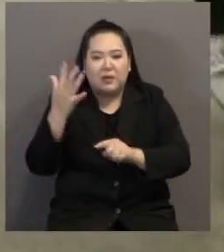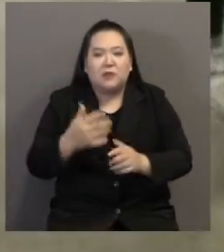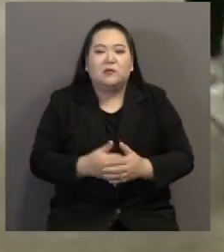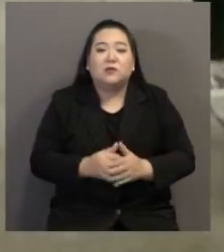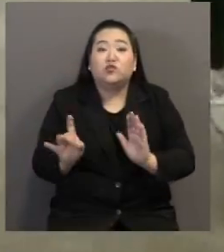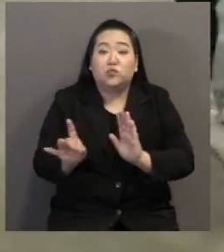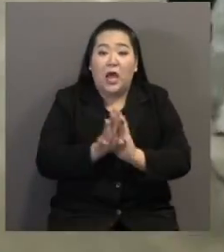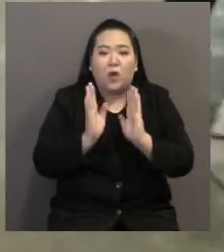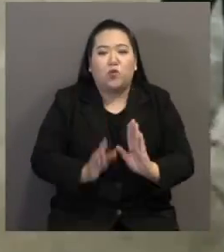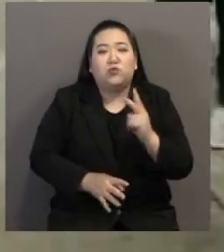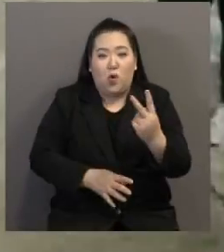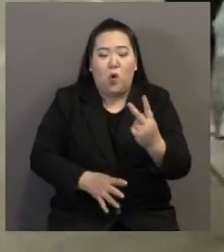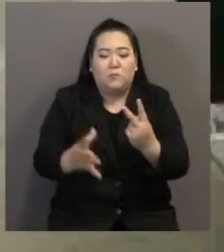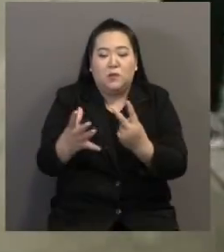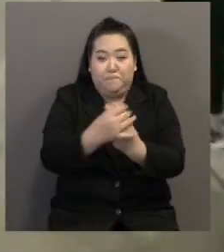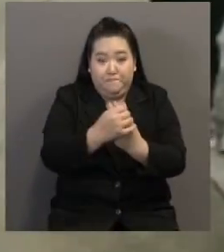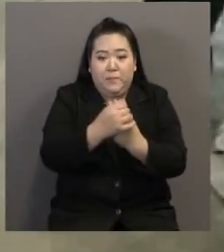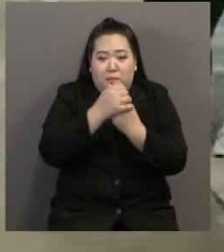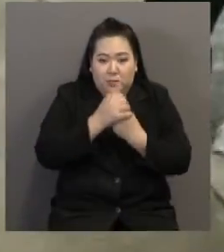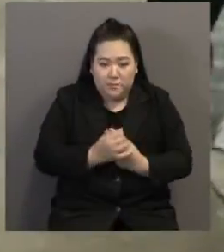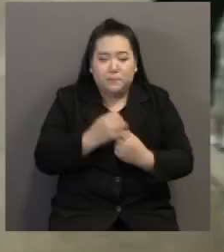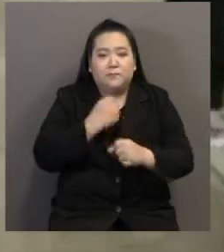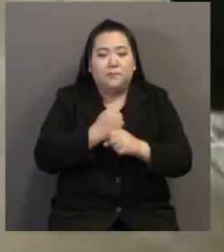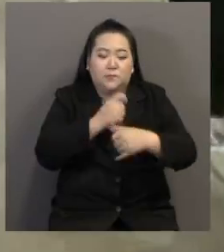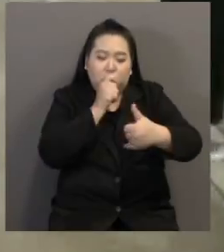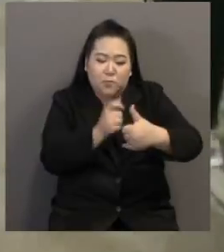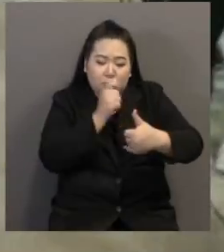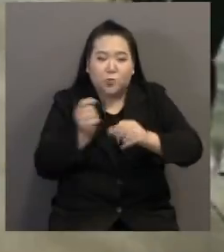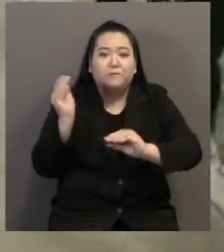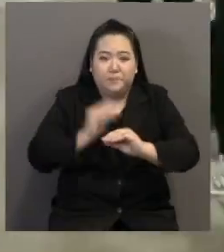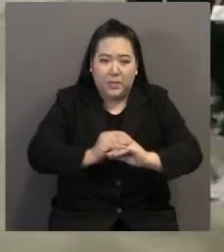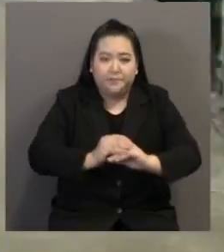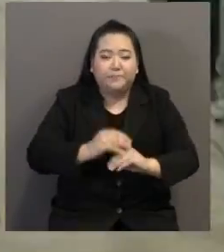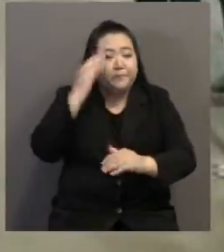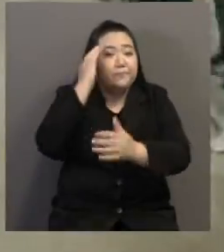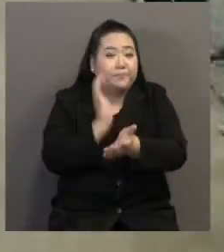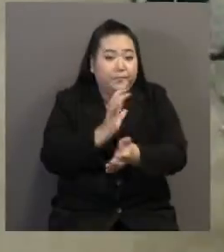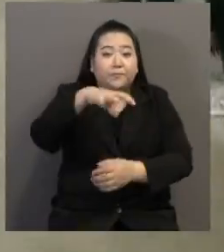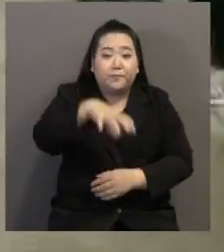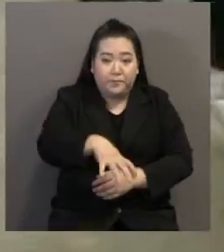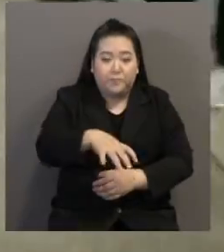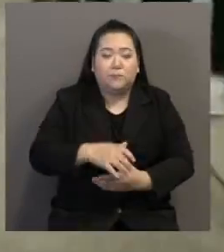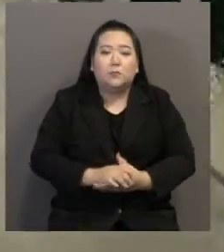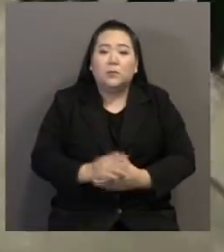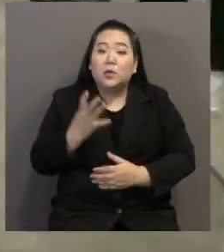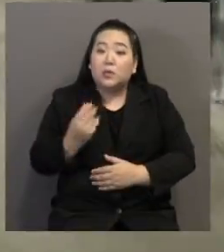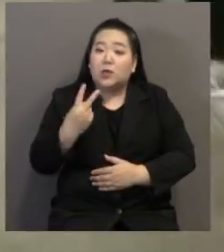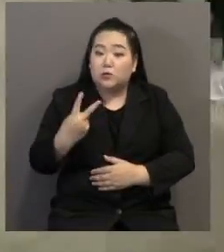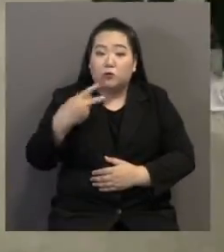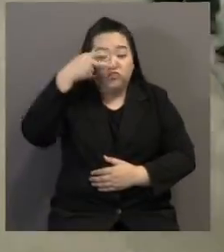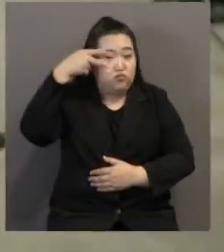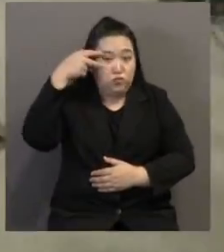จคุมตัวทั้ง2คนกลับมาสอบสวนเพิ่มเติมที่สน.โชคชัยส่วนผู้ต้องหาอีก2รายก็คือนายอัมพลคลังทอง